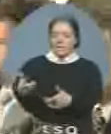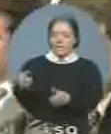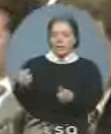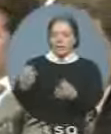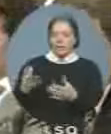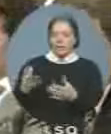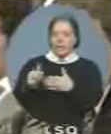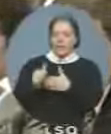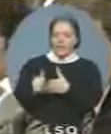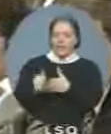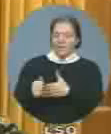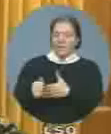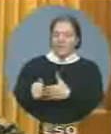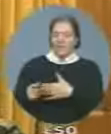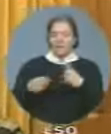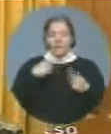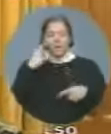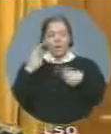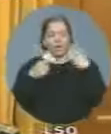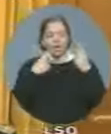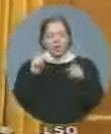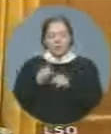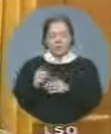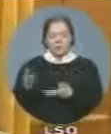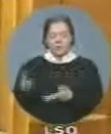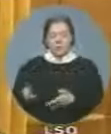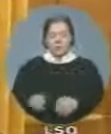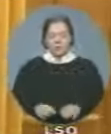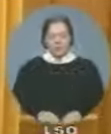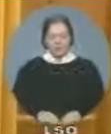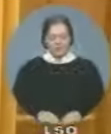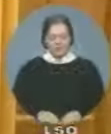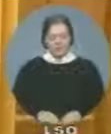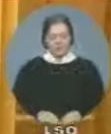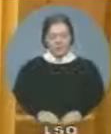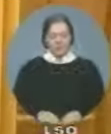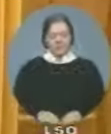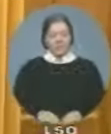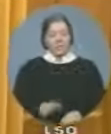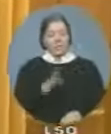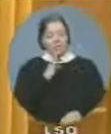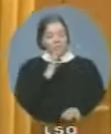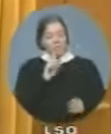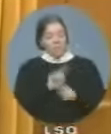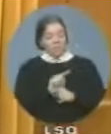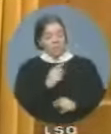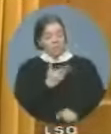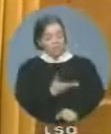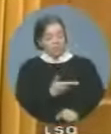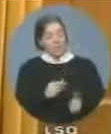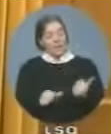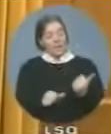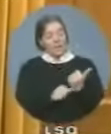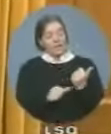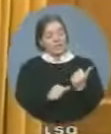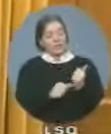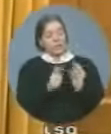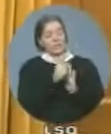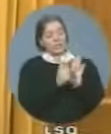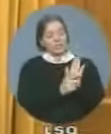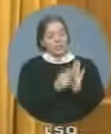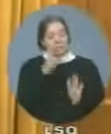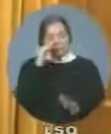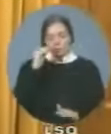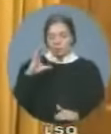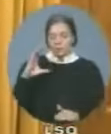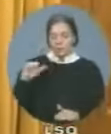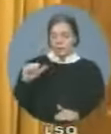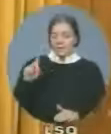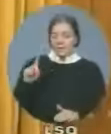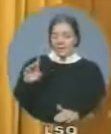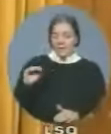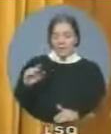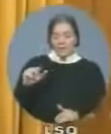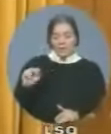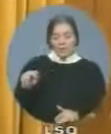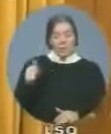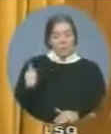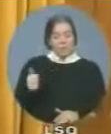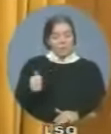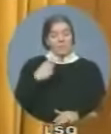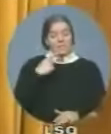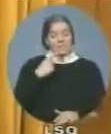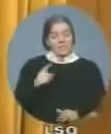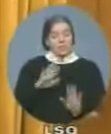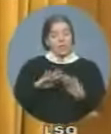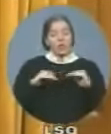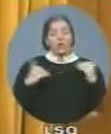Monsieur le Président, je m'étonne qu'on parle ainsi quand l'adjoint législatif de M. Cadman a bien dit que toutes les